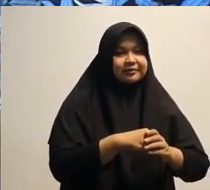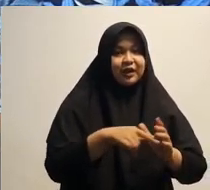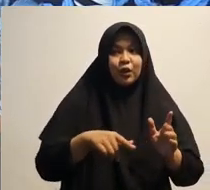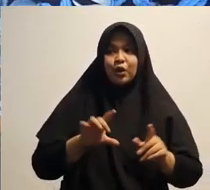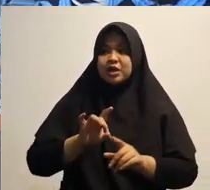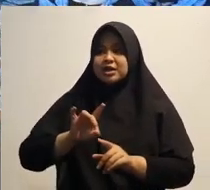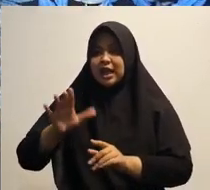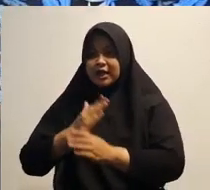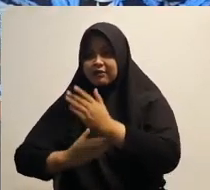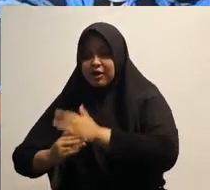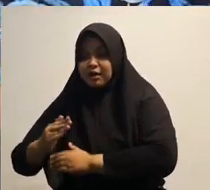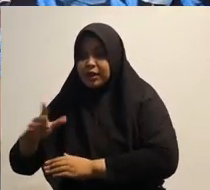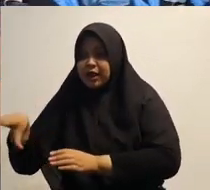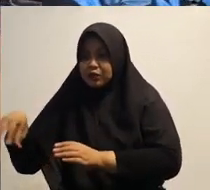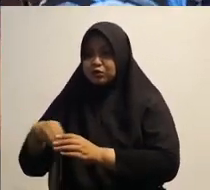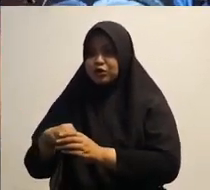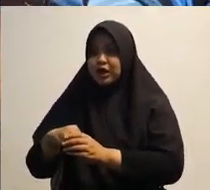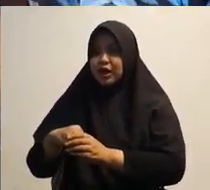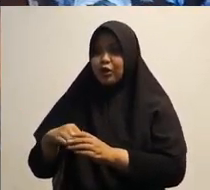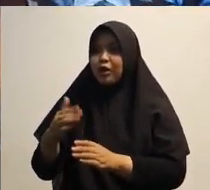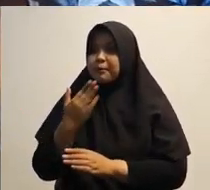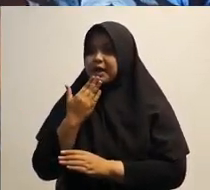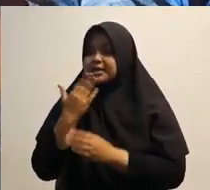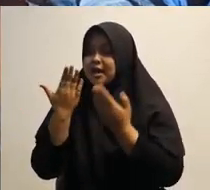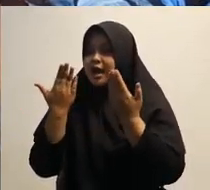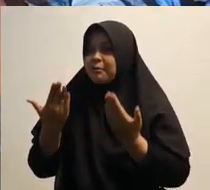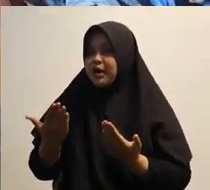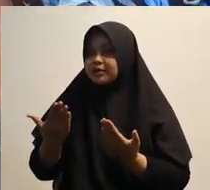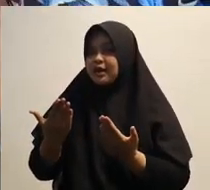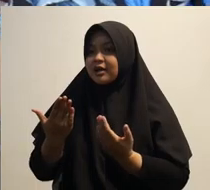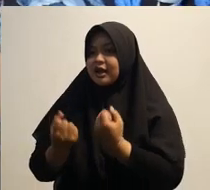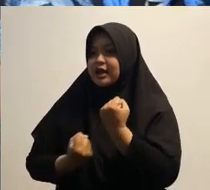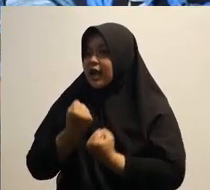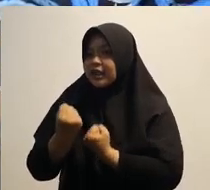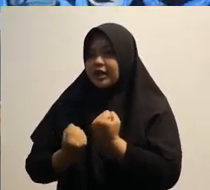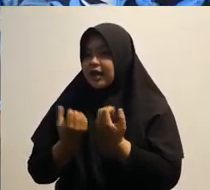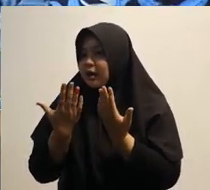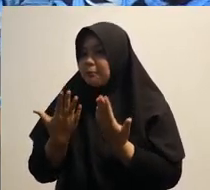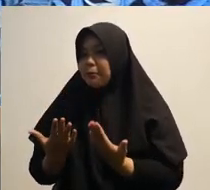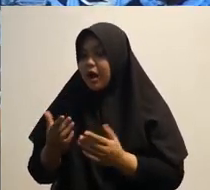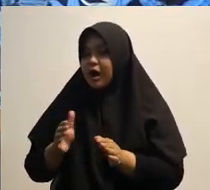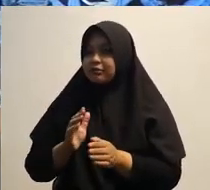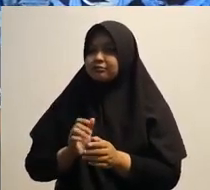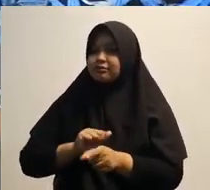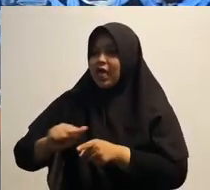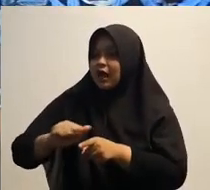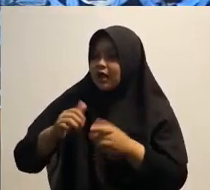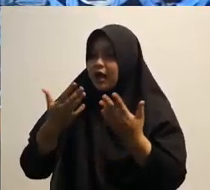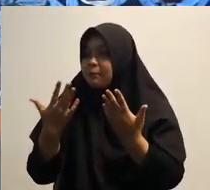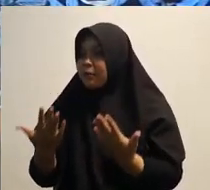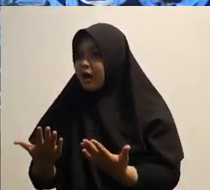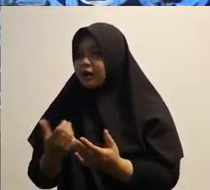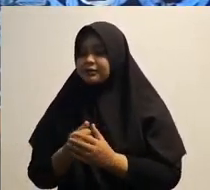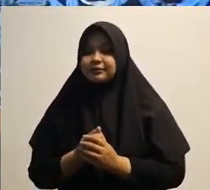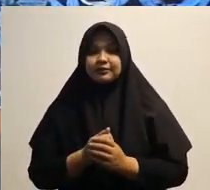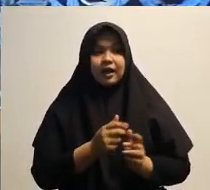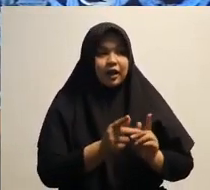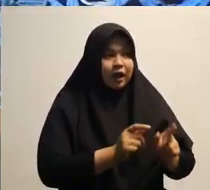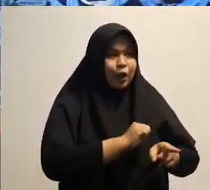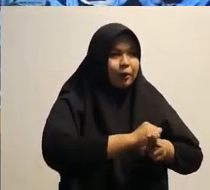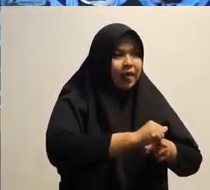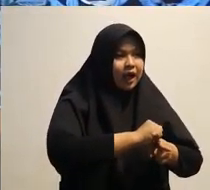diikut sertakan. Selalu diikut sertakan ya. Sebagai biasanya aktifnya apa aja di KDD? Maksudnya ada pelatihan